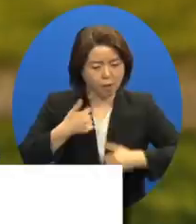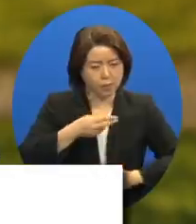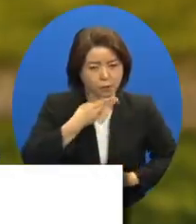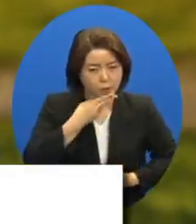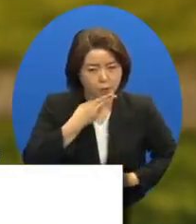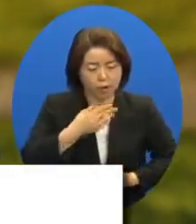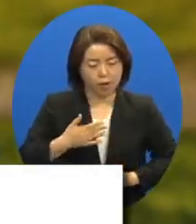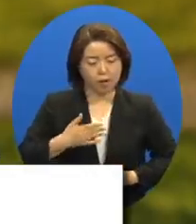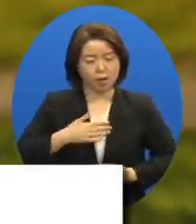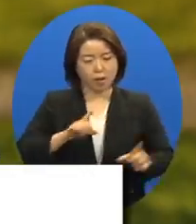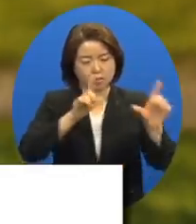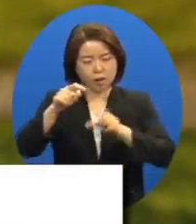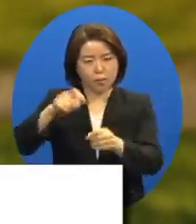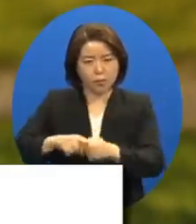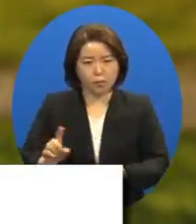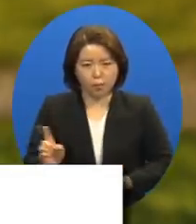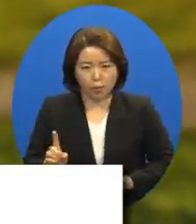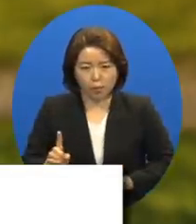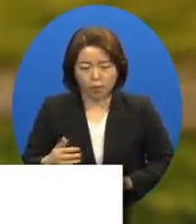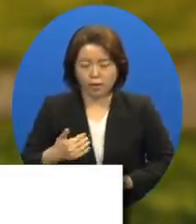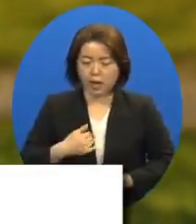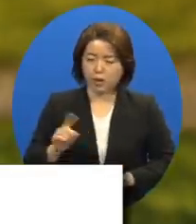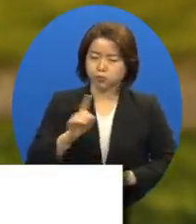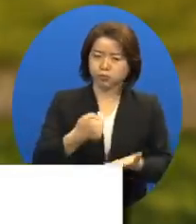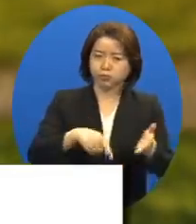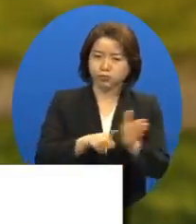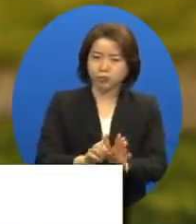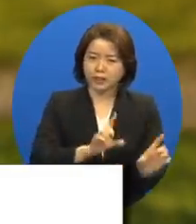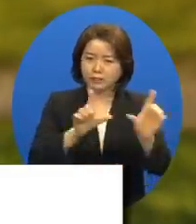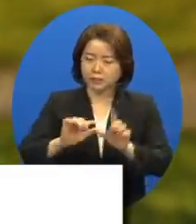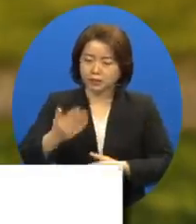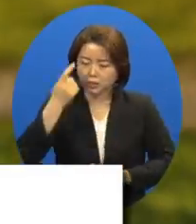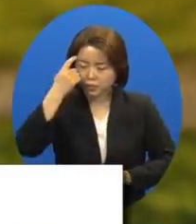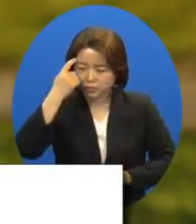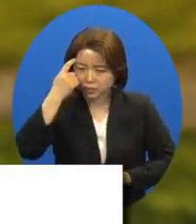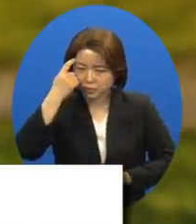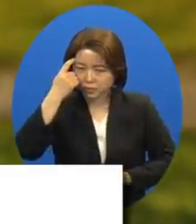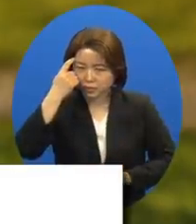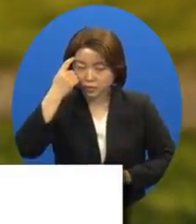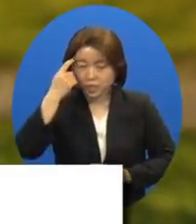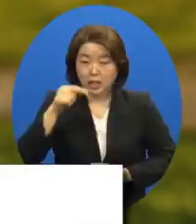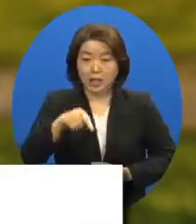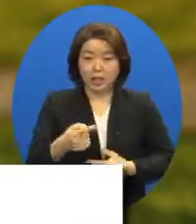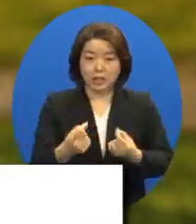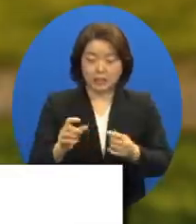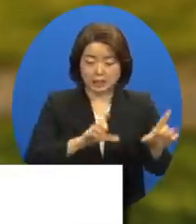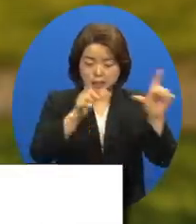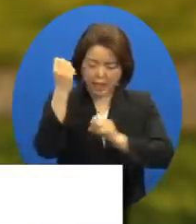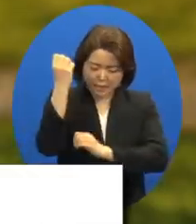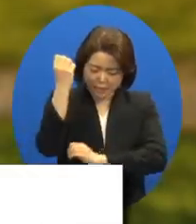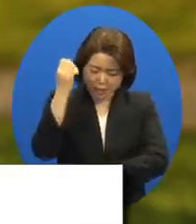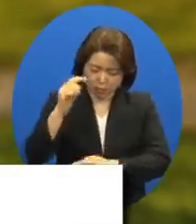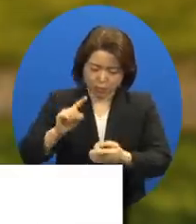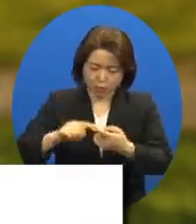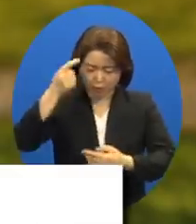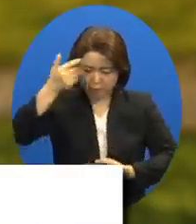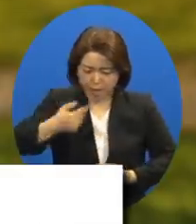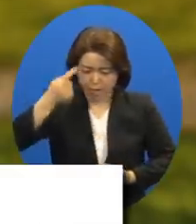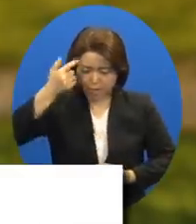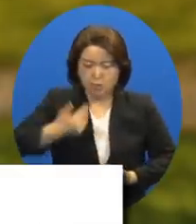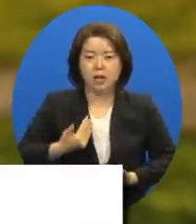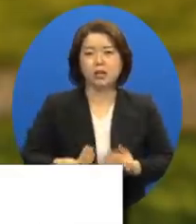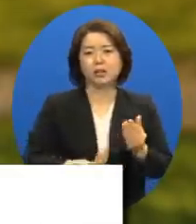왜 살아야 말하지 나는 도대체 무엇을 위해 살아야 되는 거지 하는 삶의 근본적인 분들이었습니다